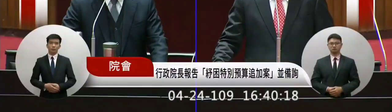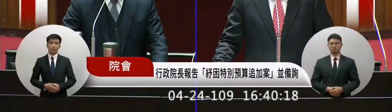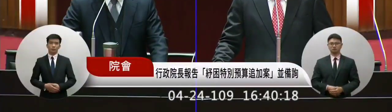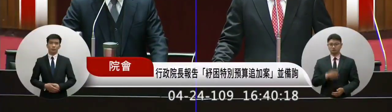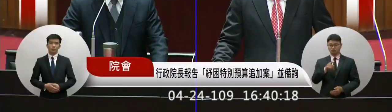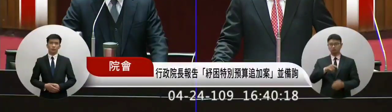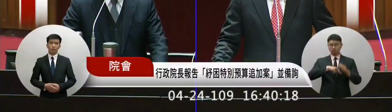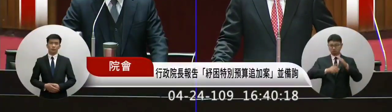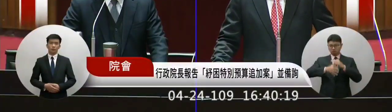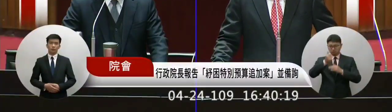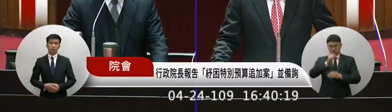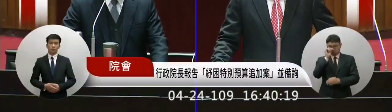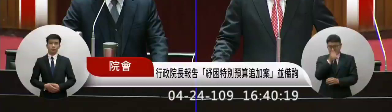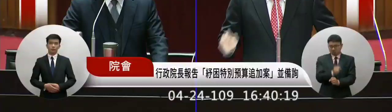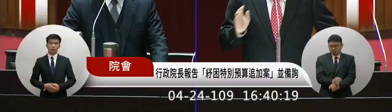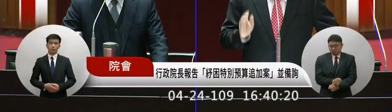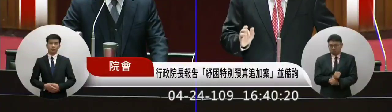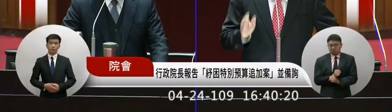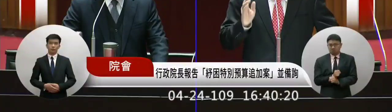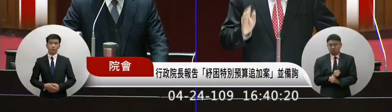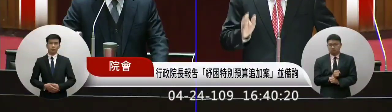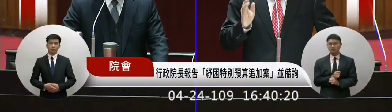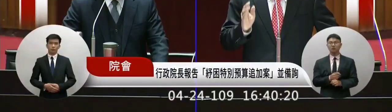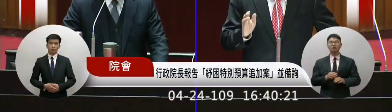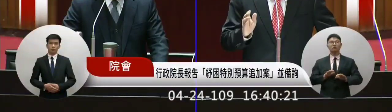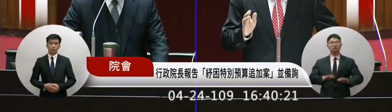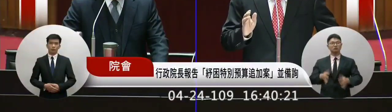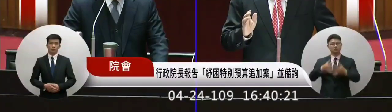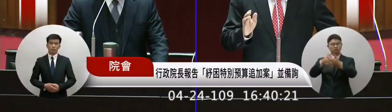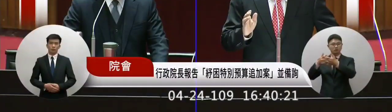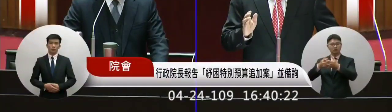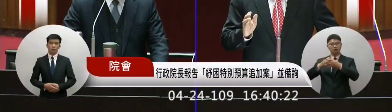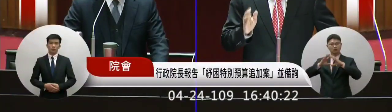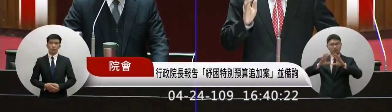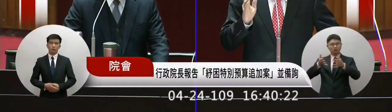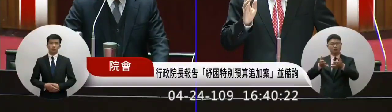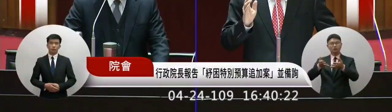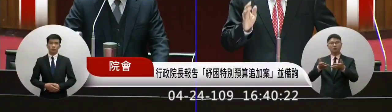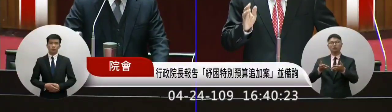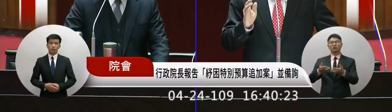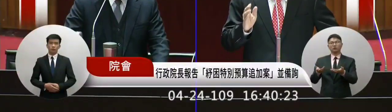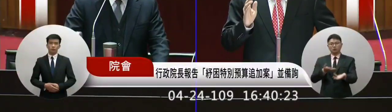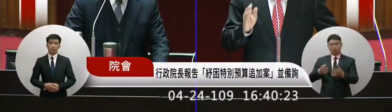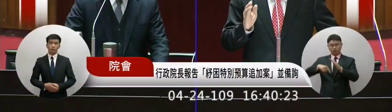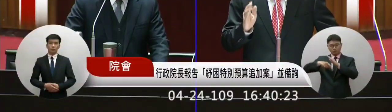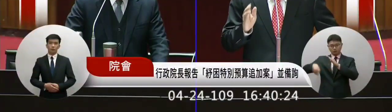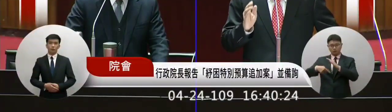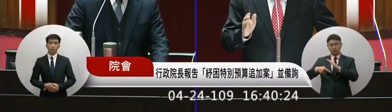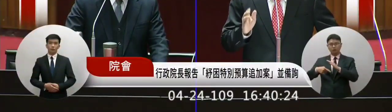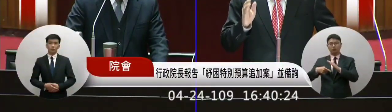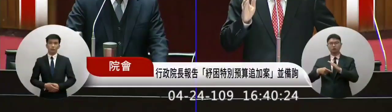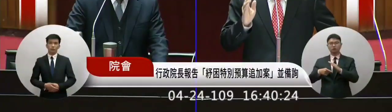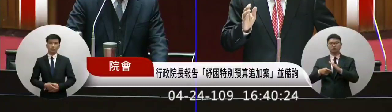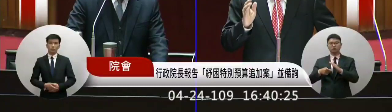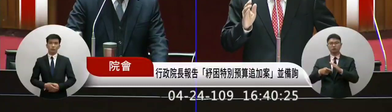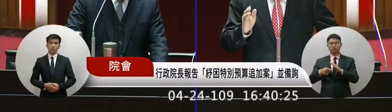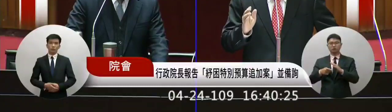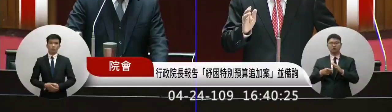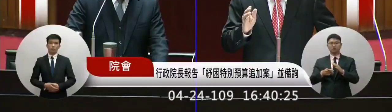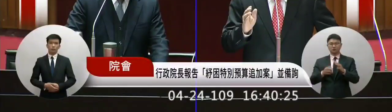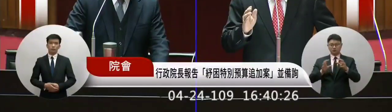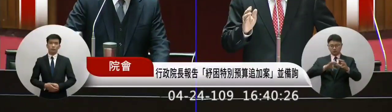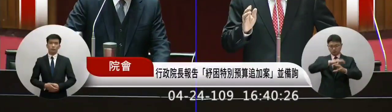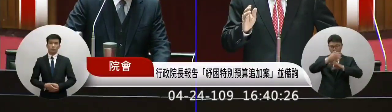的注意。院长知道美国国务院正式召回全世界的美